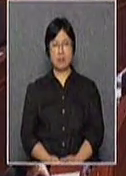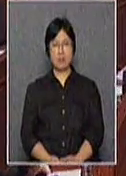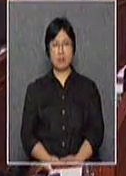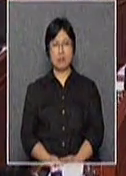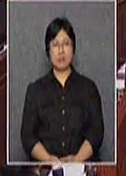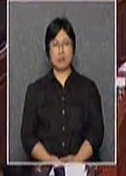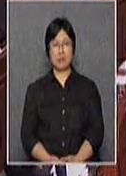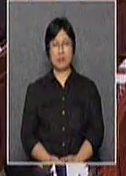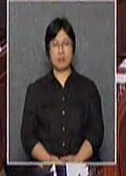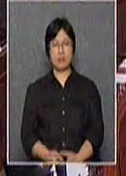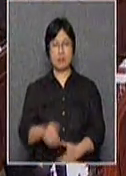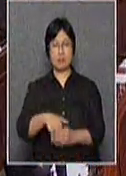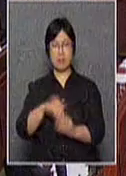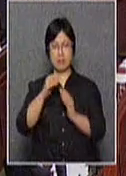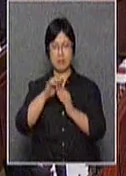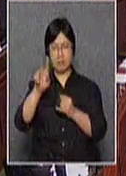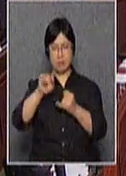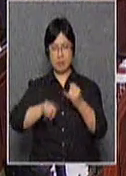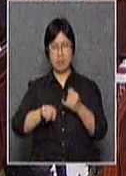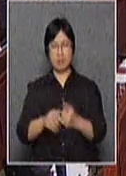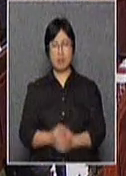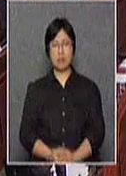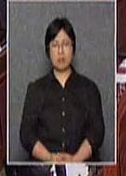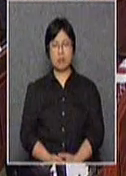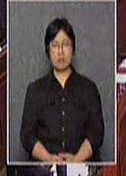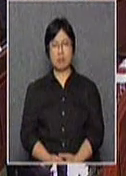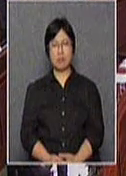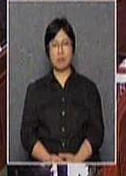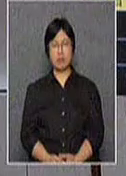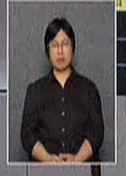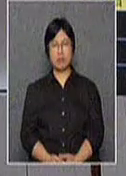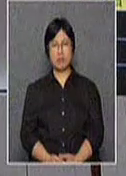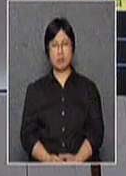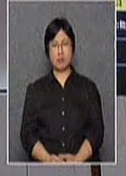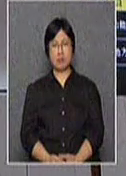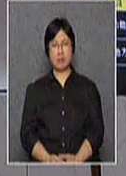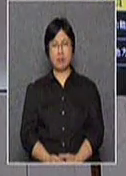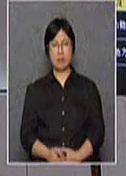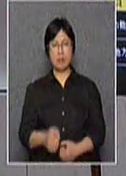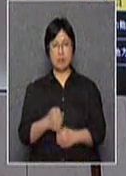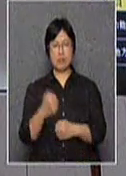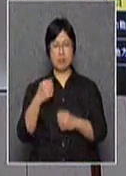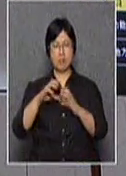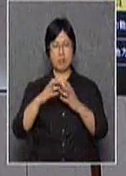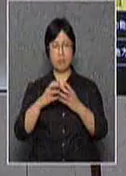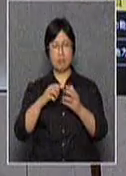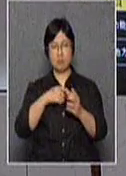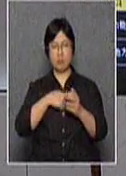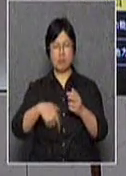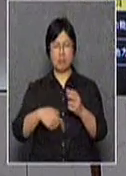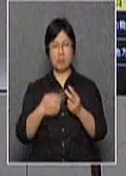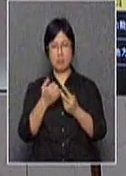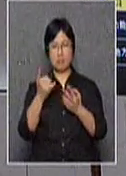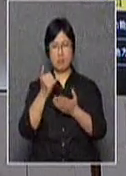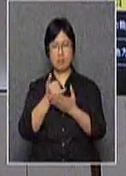停止表決，顯示結果。 功能團體選舉產生的議員26位出席，